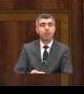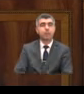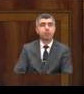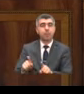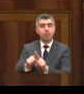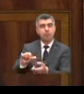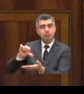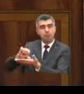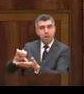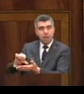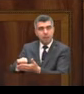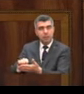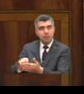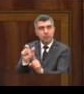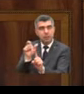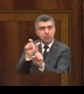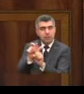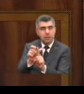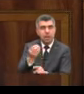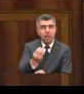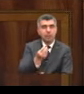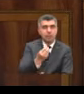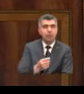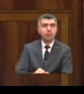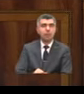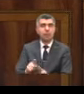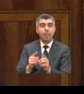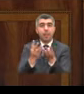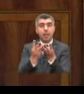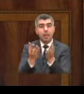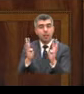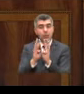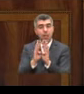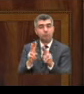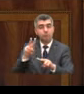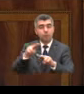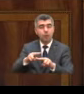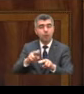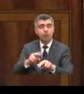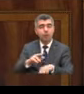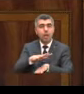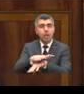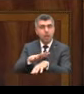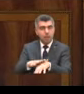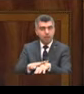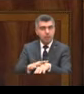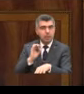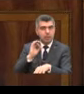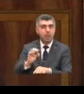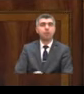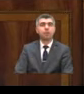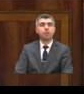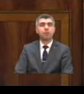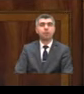مراكز مواكبه حمايه الطفوله، هناك لجنه اقليميه يتراسها الساده العمال، هذه اللجان